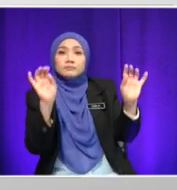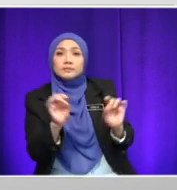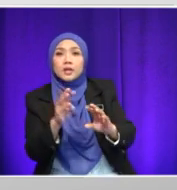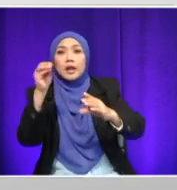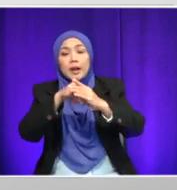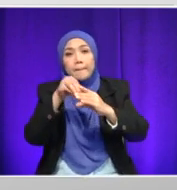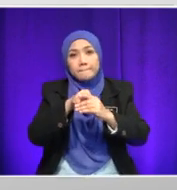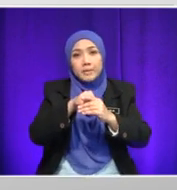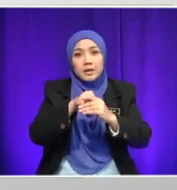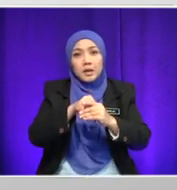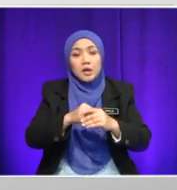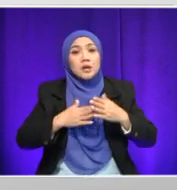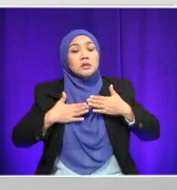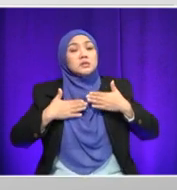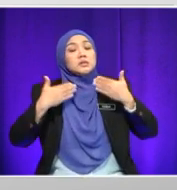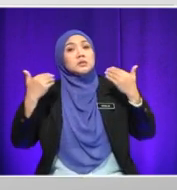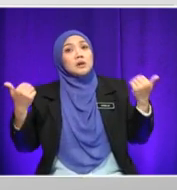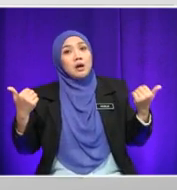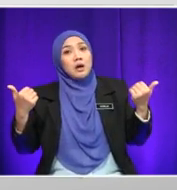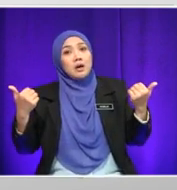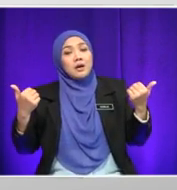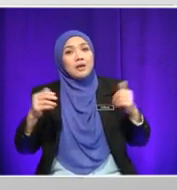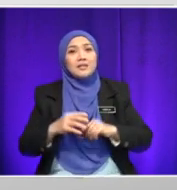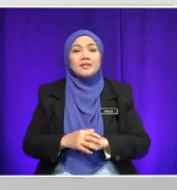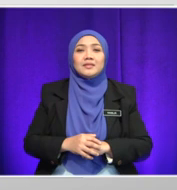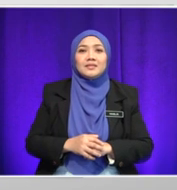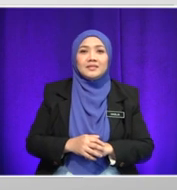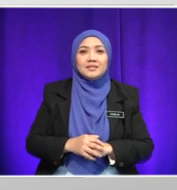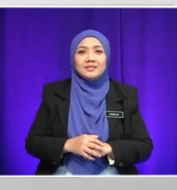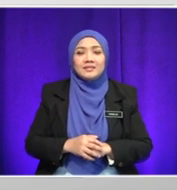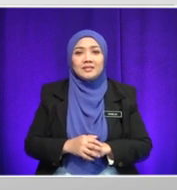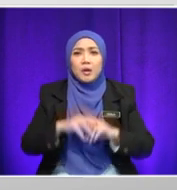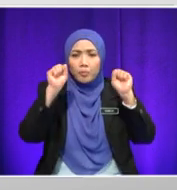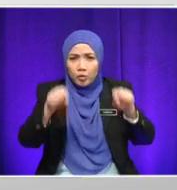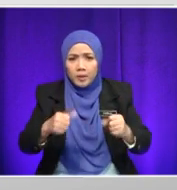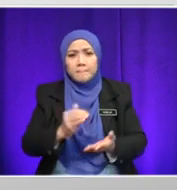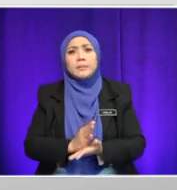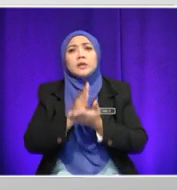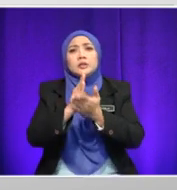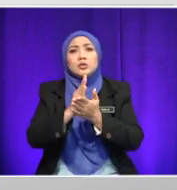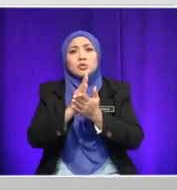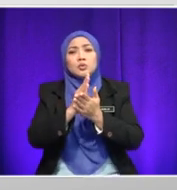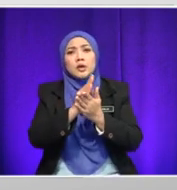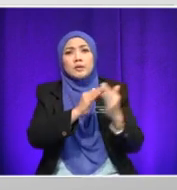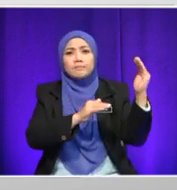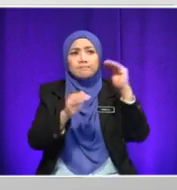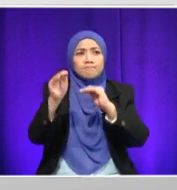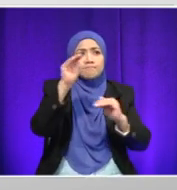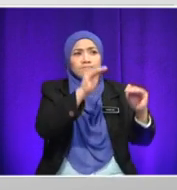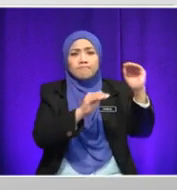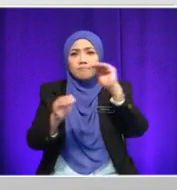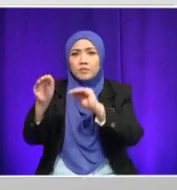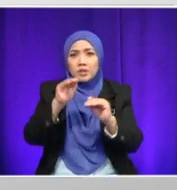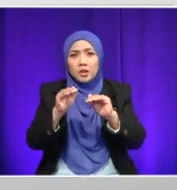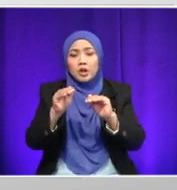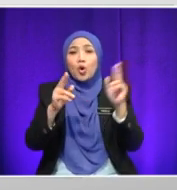memberikan kesegaran kepada penghuni dan seterusnya gubahan bunga segar dapat membantu peredaran udara di dalam